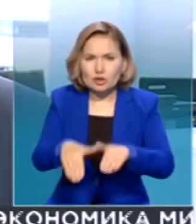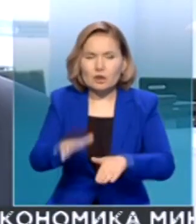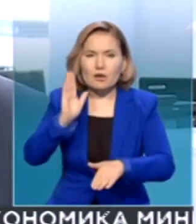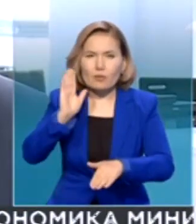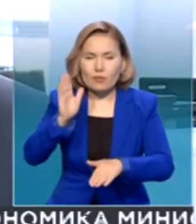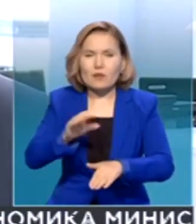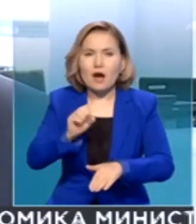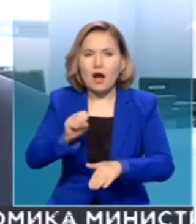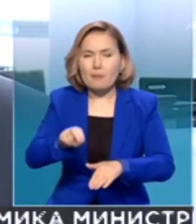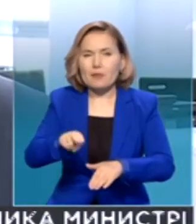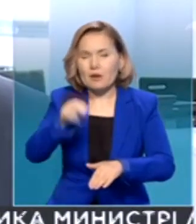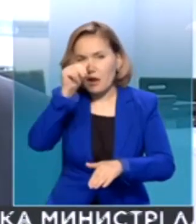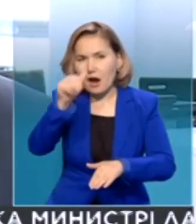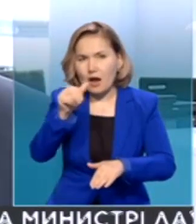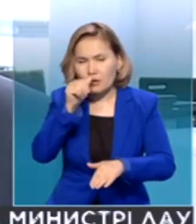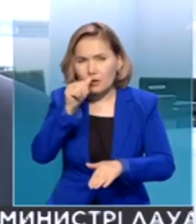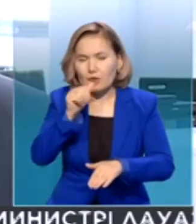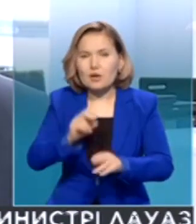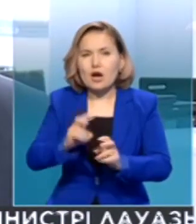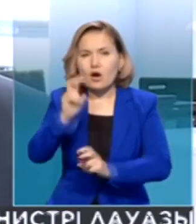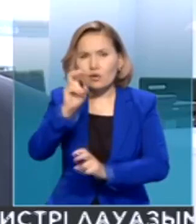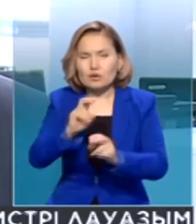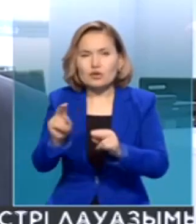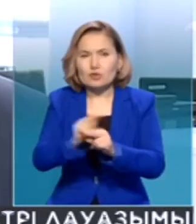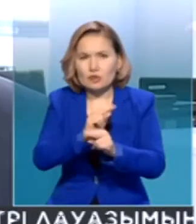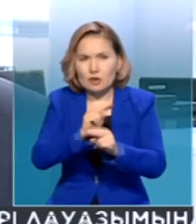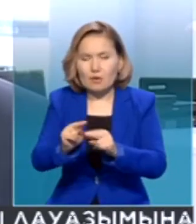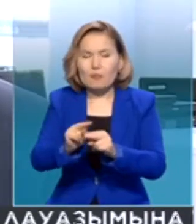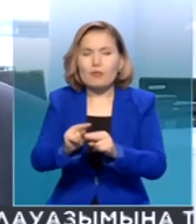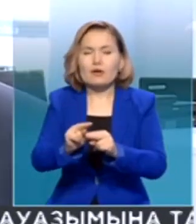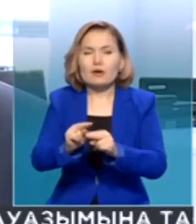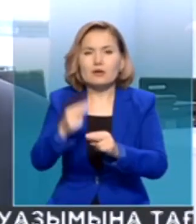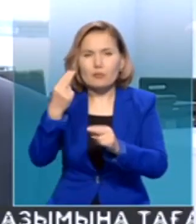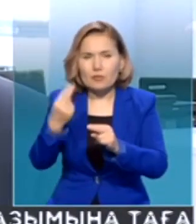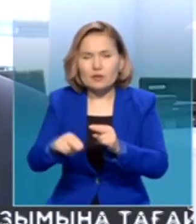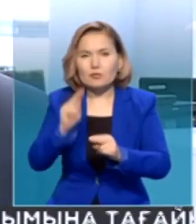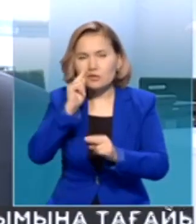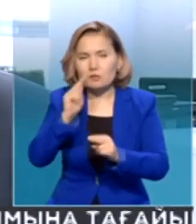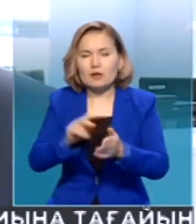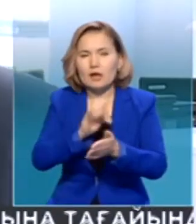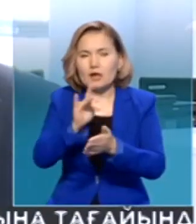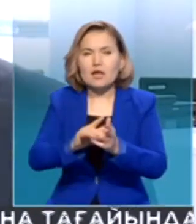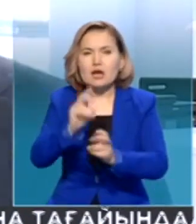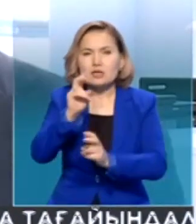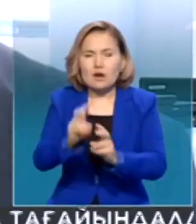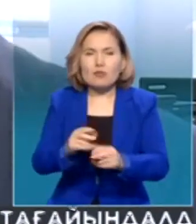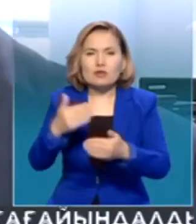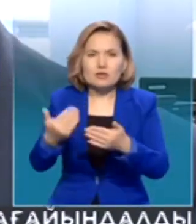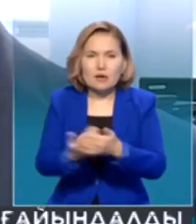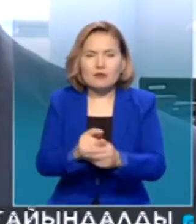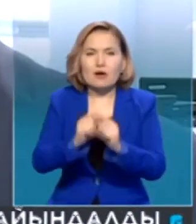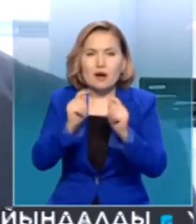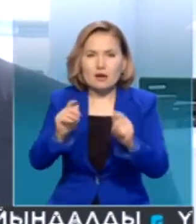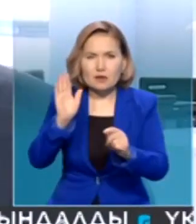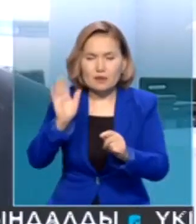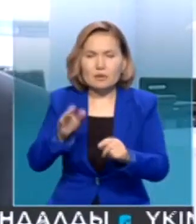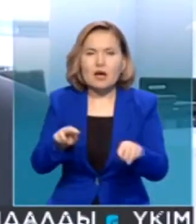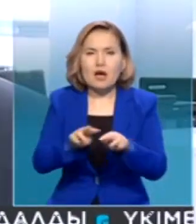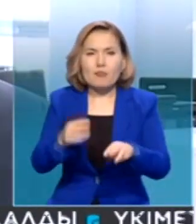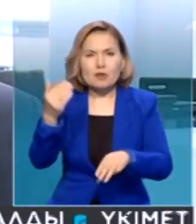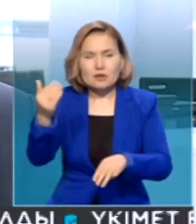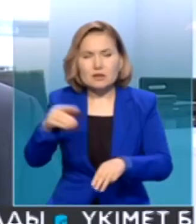Өйткені апрель айында Шнос зауыты іске қосылады толығымен. Енді министрліктің берген көлемі